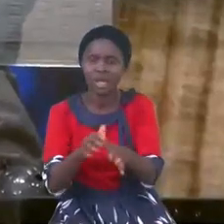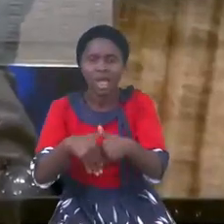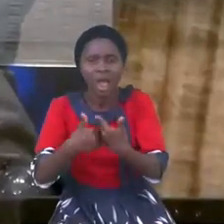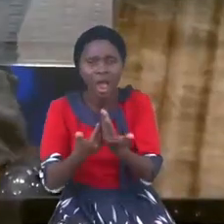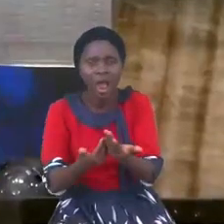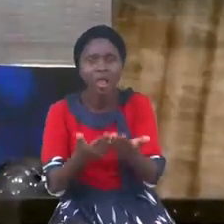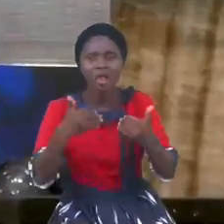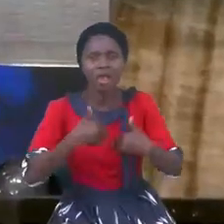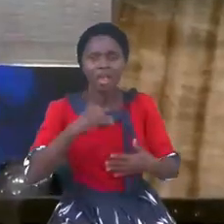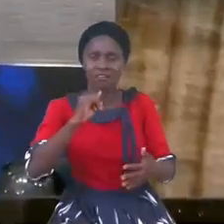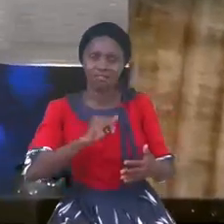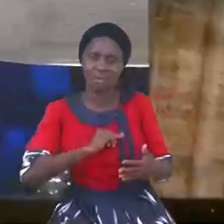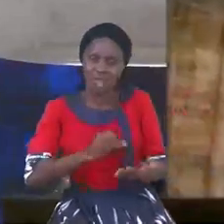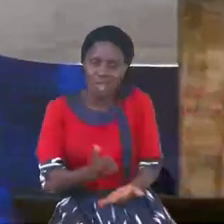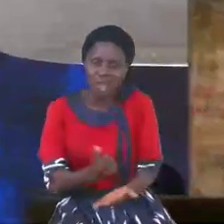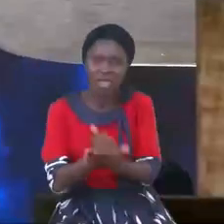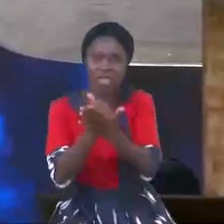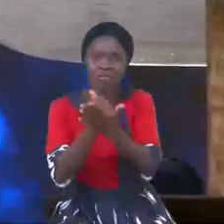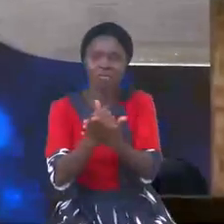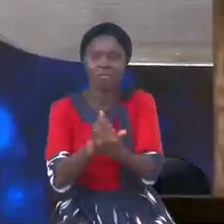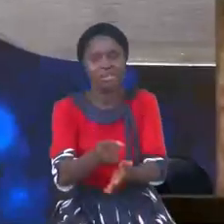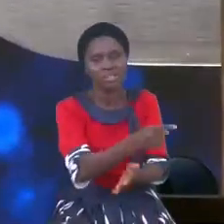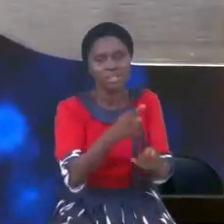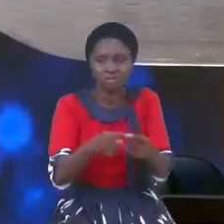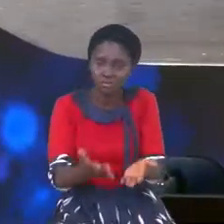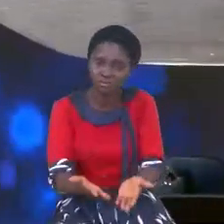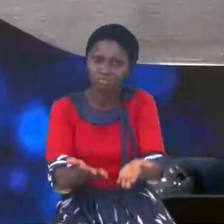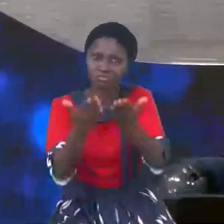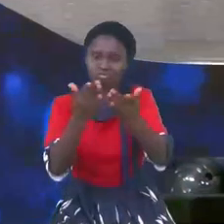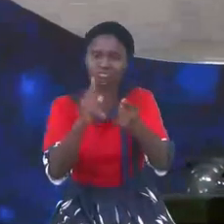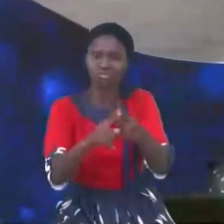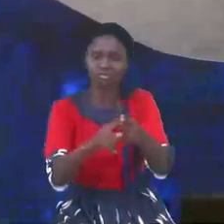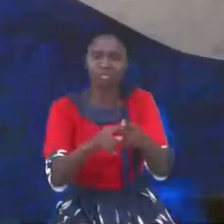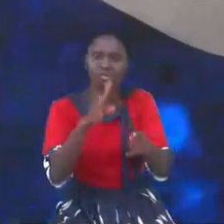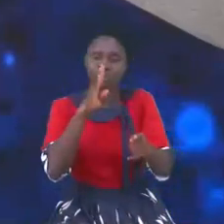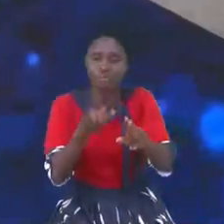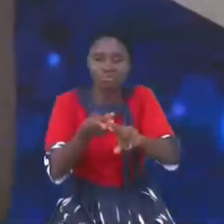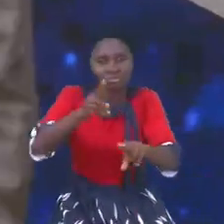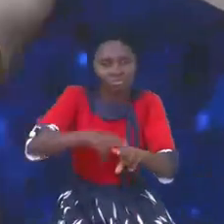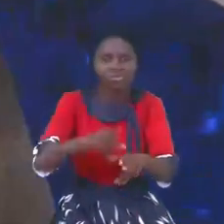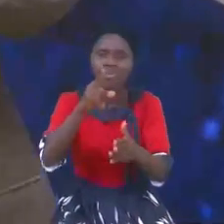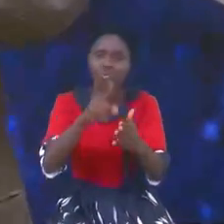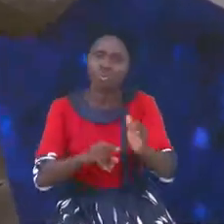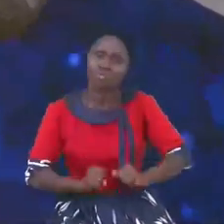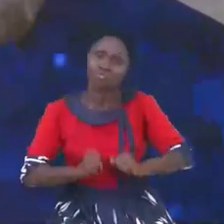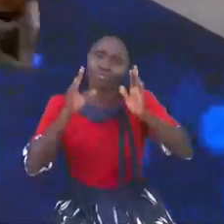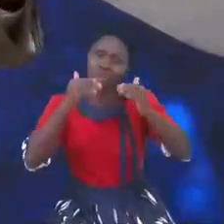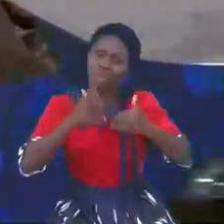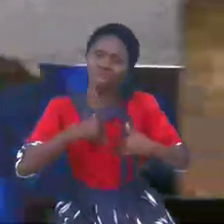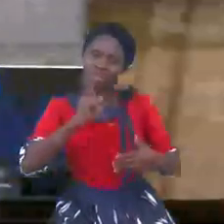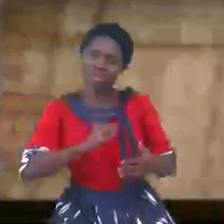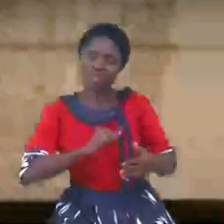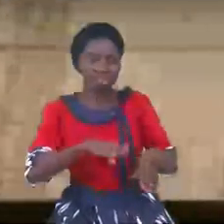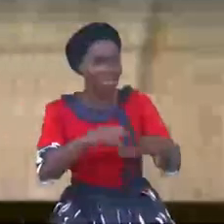ai relevés? Quel zèle ai-je donné à ces gens? Quel engagement j'ai pu contribuer? Si vous serez